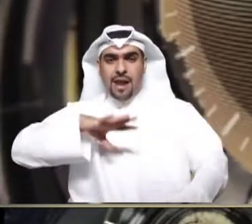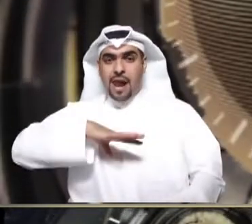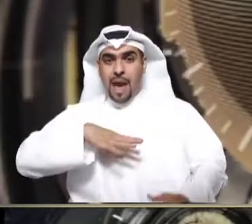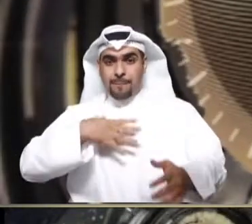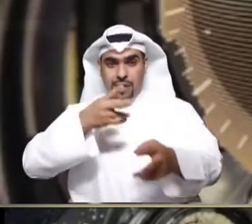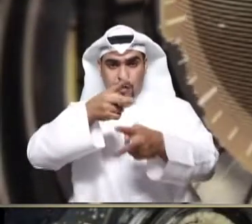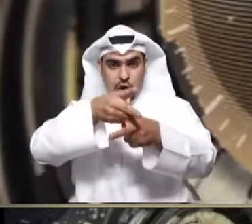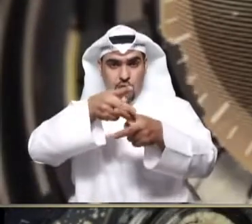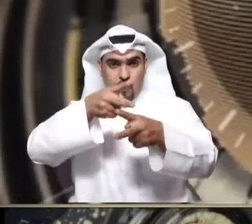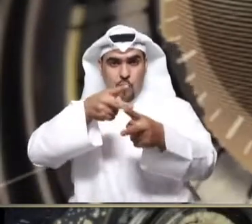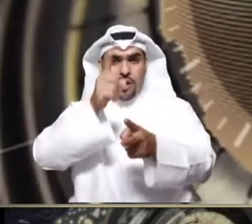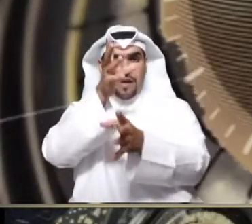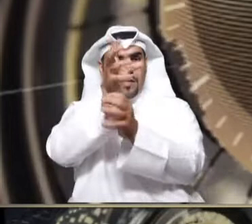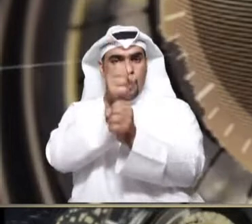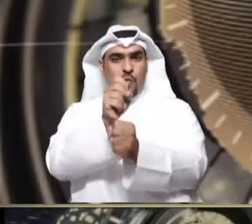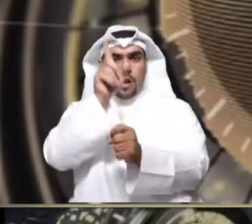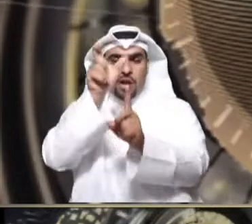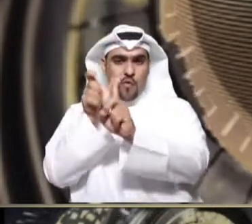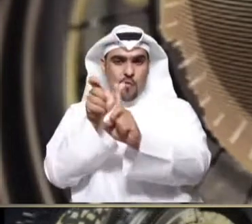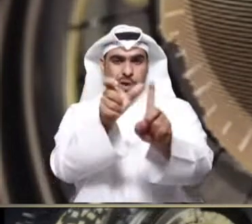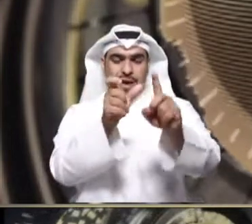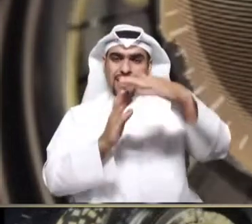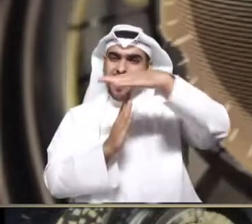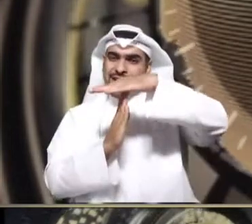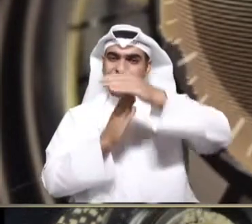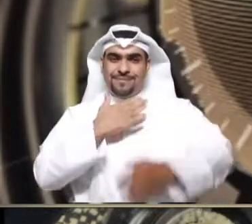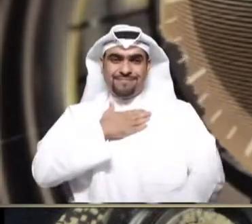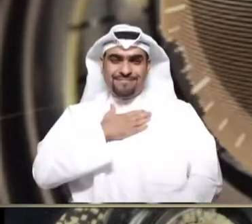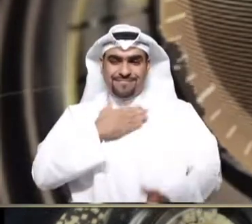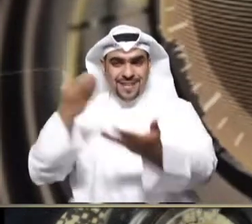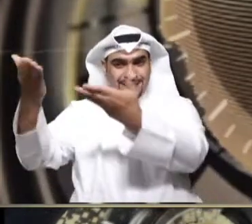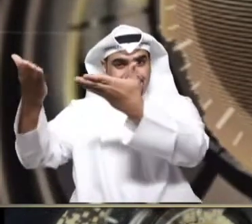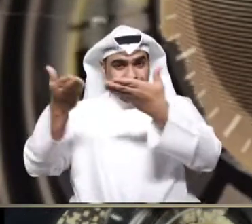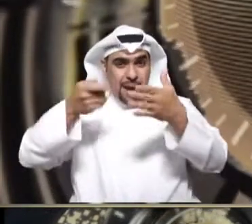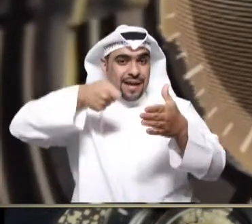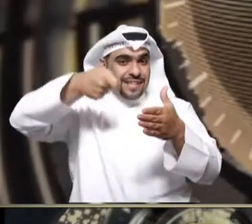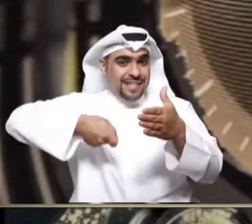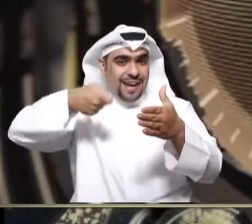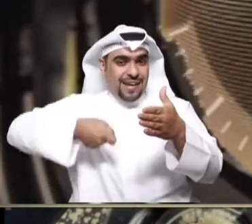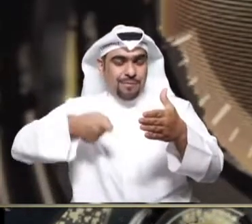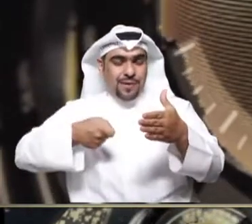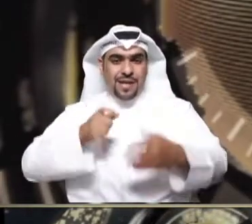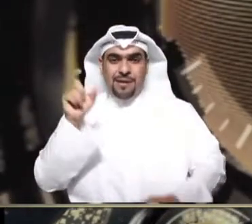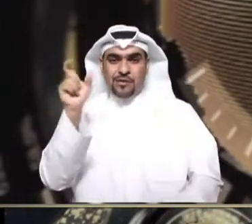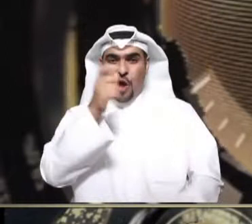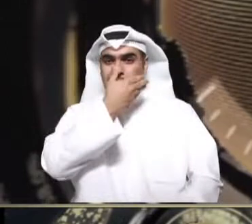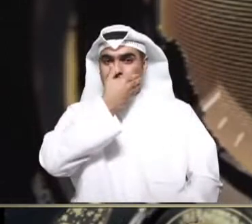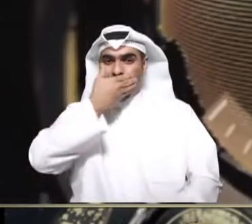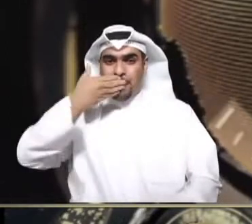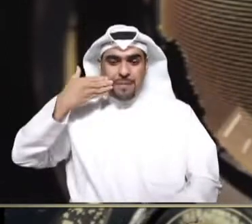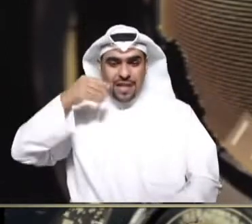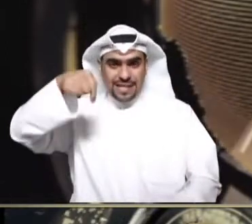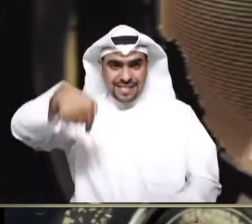البلاد حفظه الله ورعاه عن استقبال إخوانه وأبنائه المواطنين والمقيمين الكرام لهذا